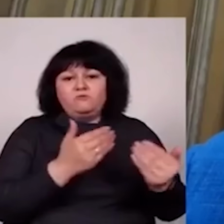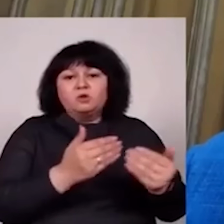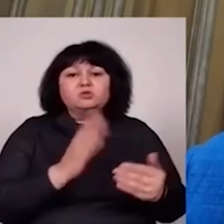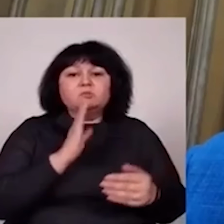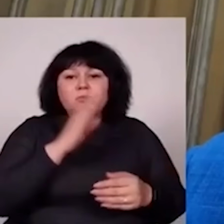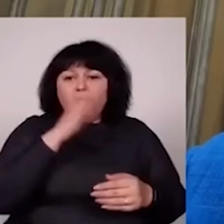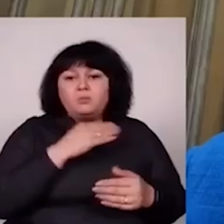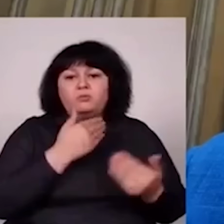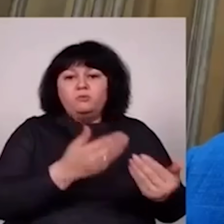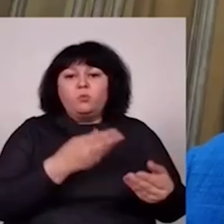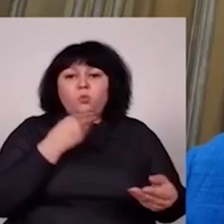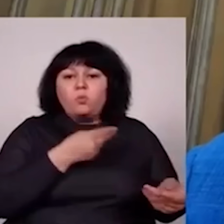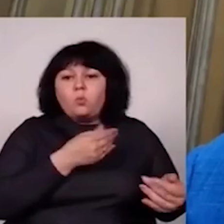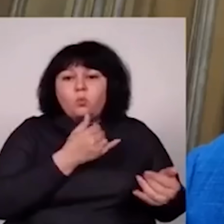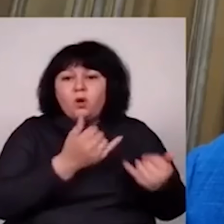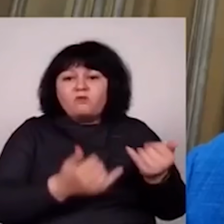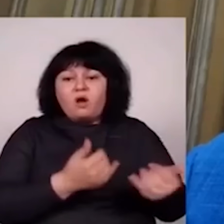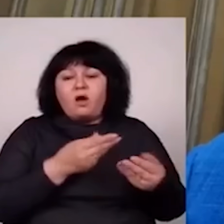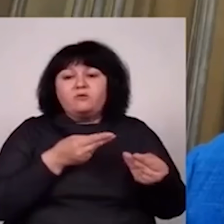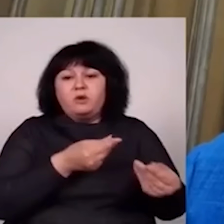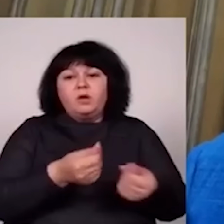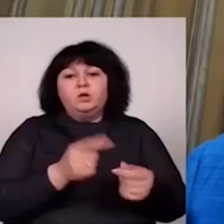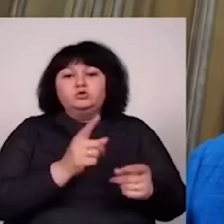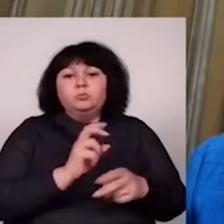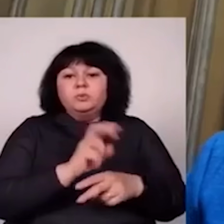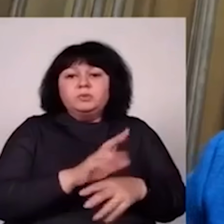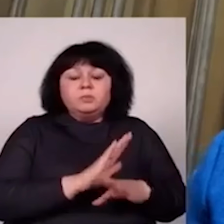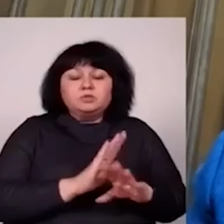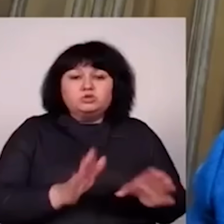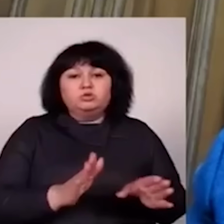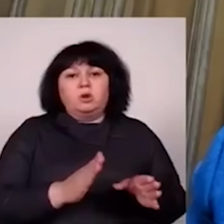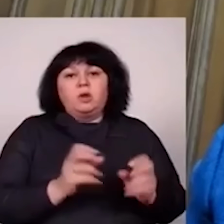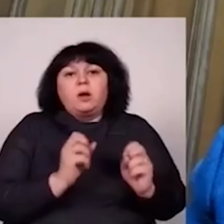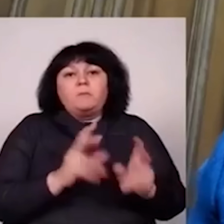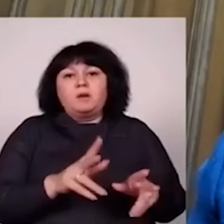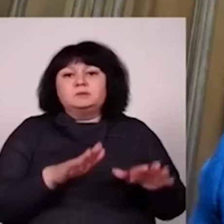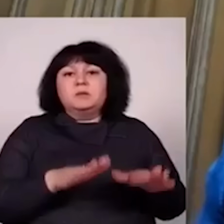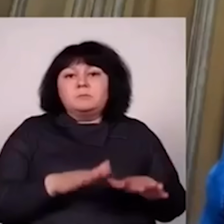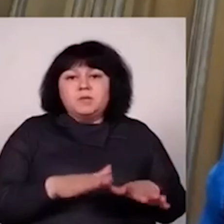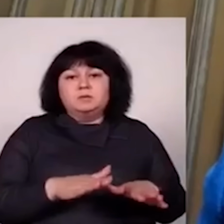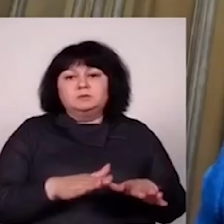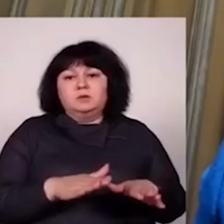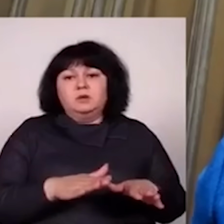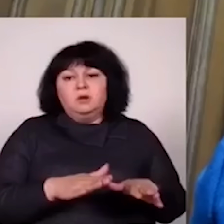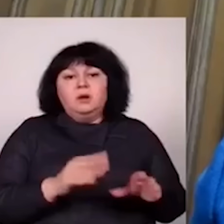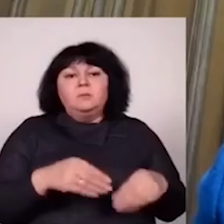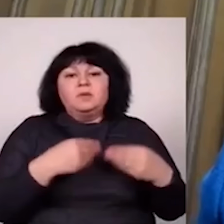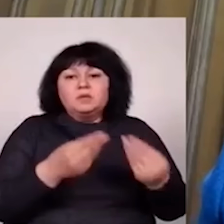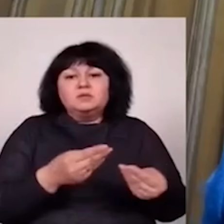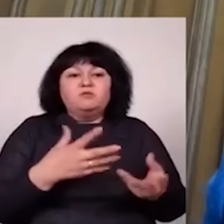родителей, вашу маму и папу, чтобы не посещали опасное место, предоставили